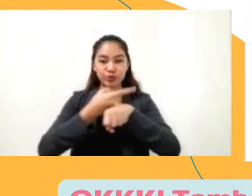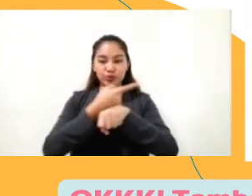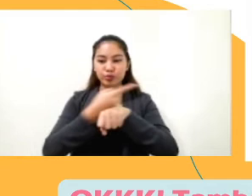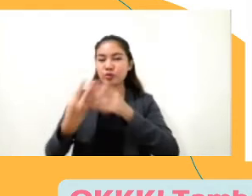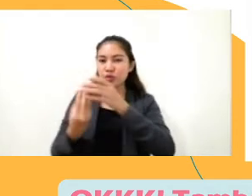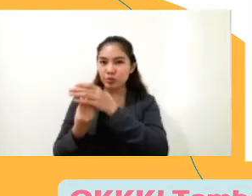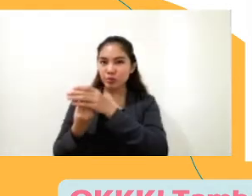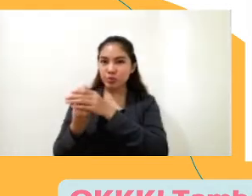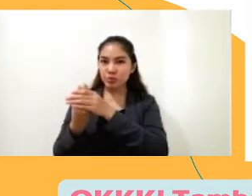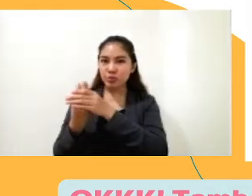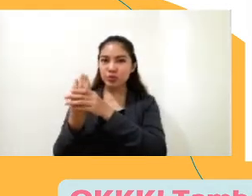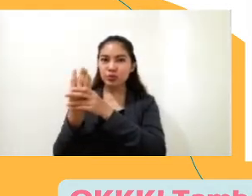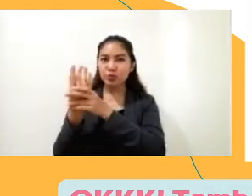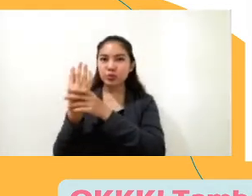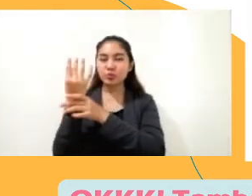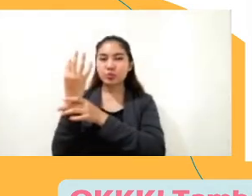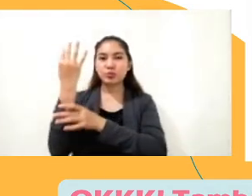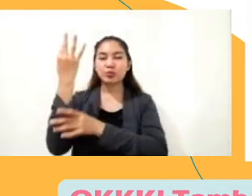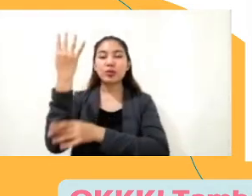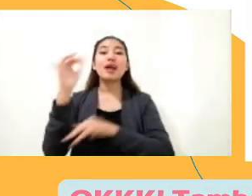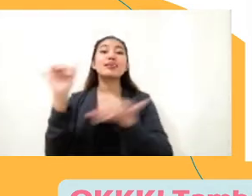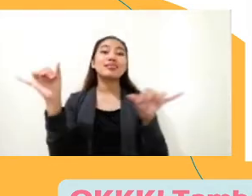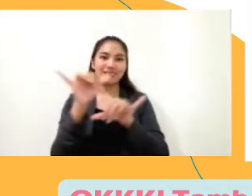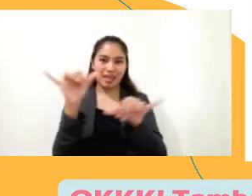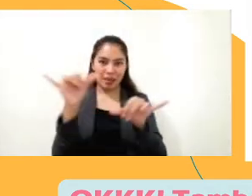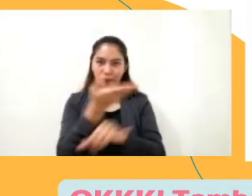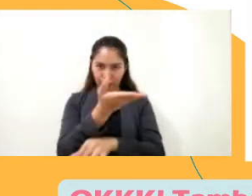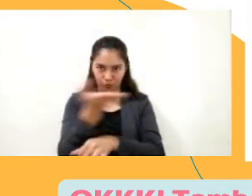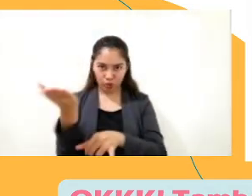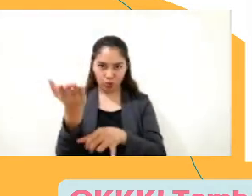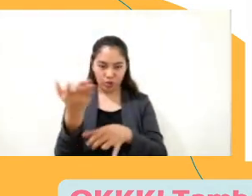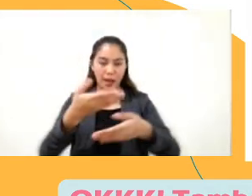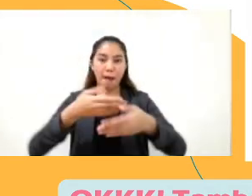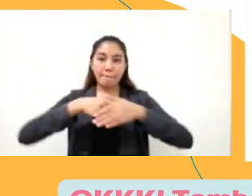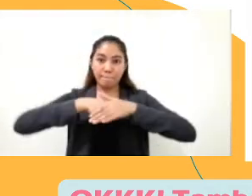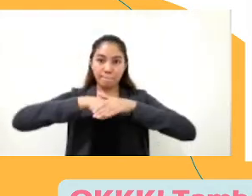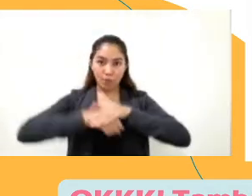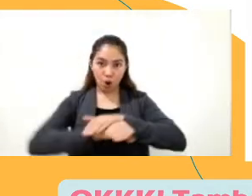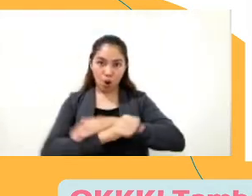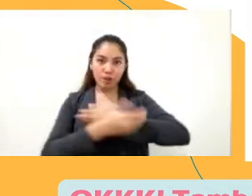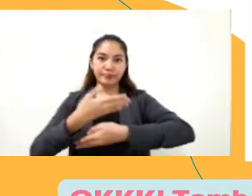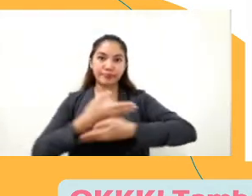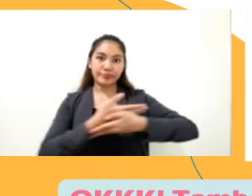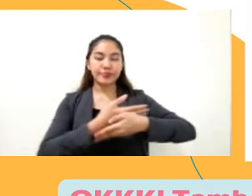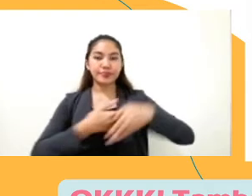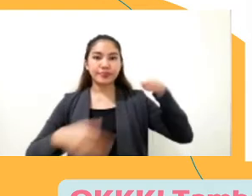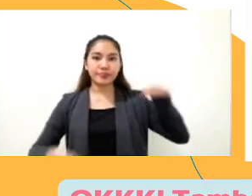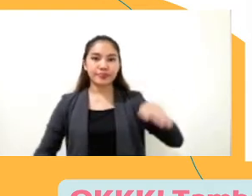umuunlad. O yung yumayabong.